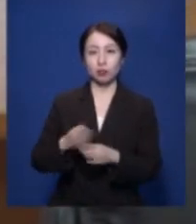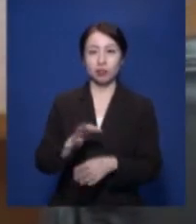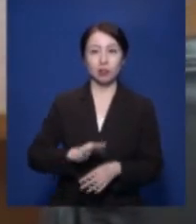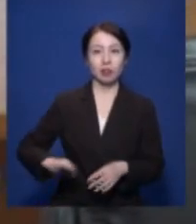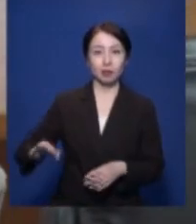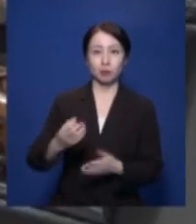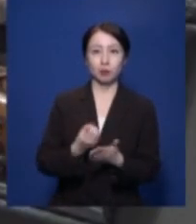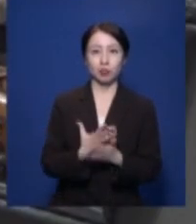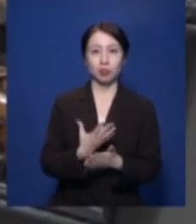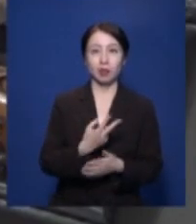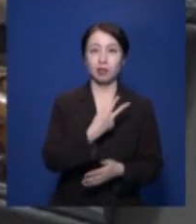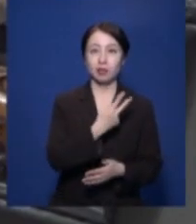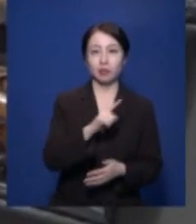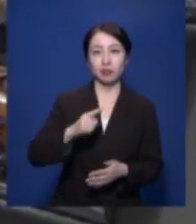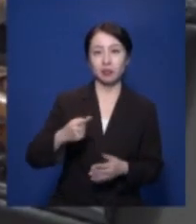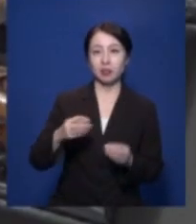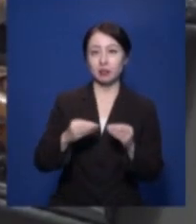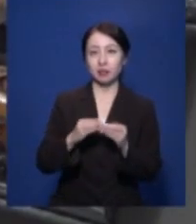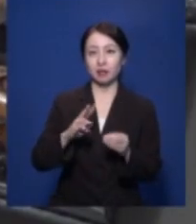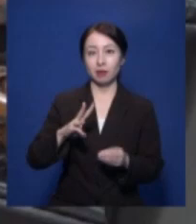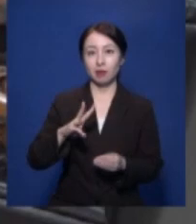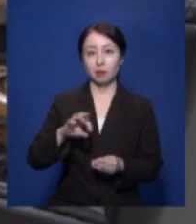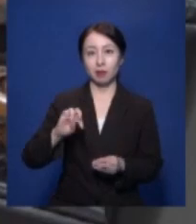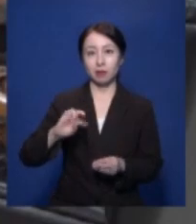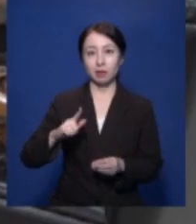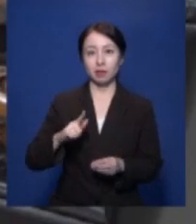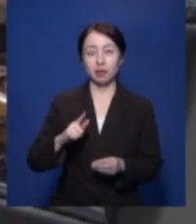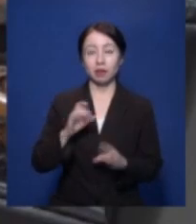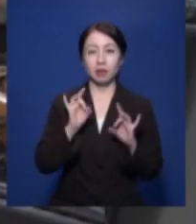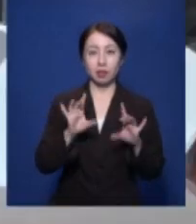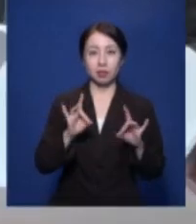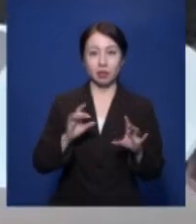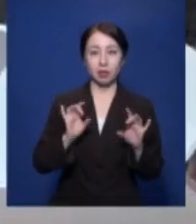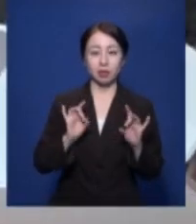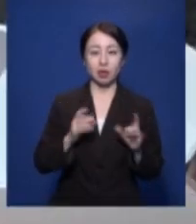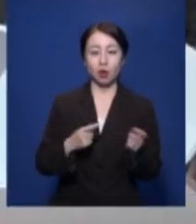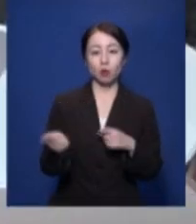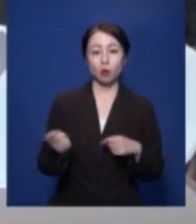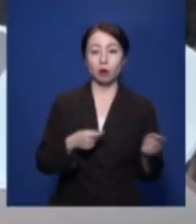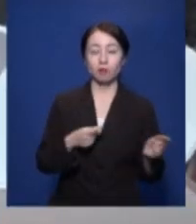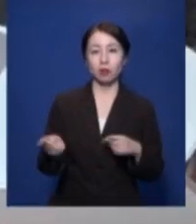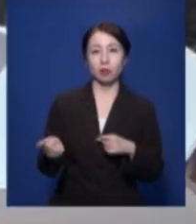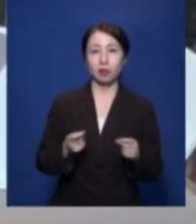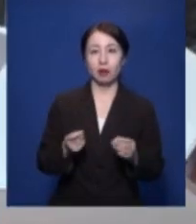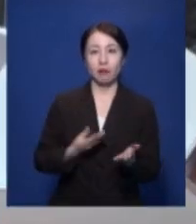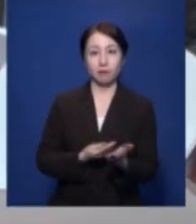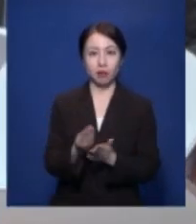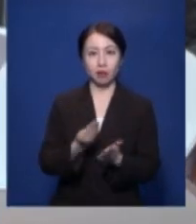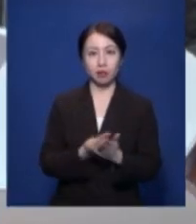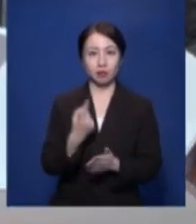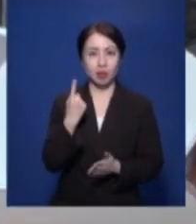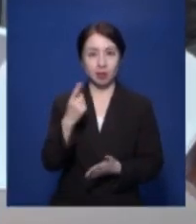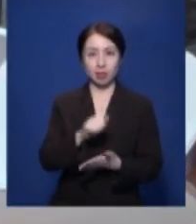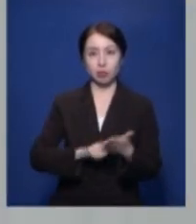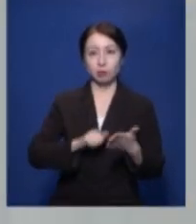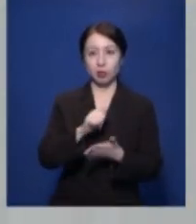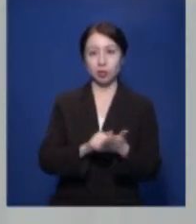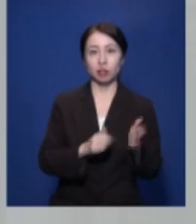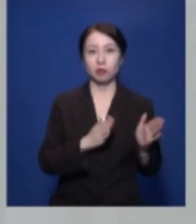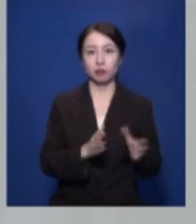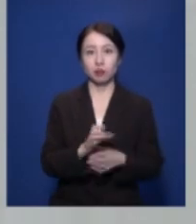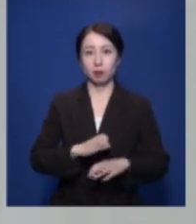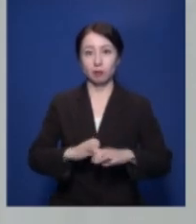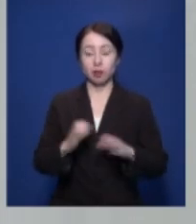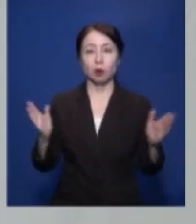областного бюджета на 2,1 миллиарда тенге, сообщила в докладе руководитель управления финансов. Одна из причин – в ряде